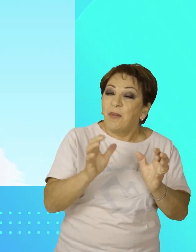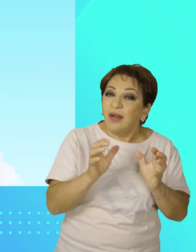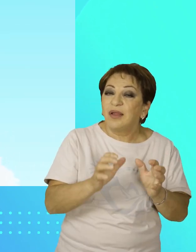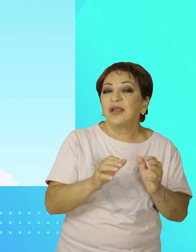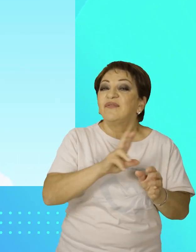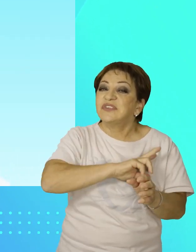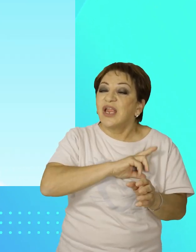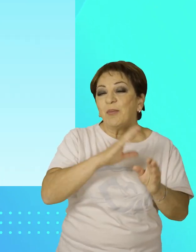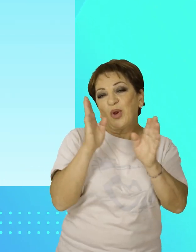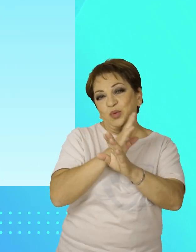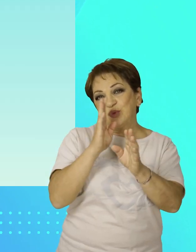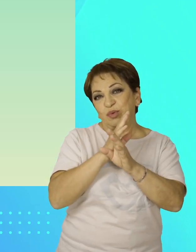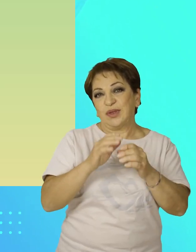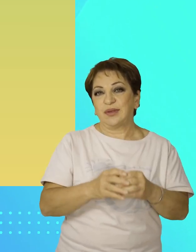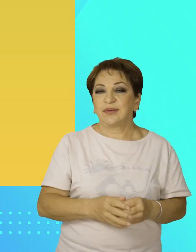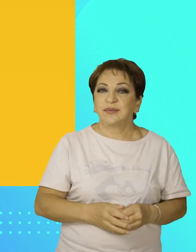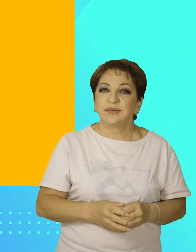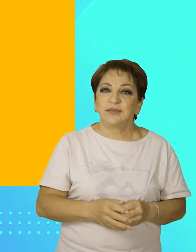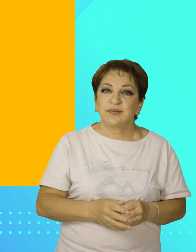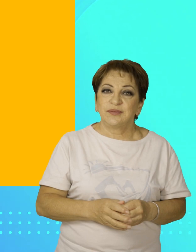և սիրենք մեր բնությունը։